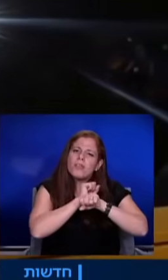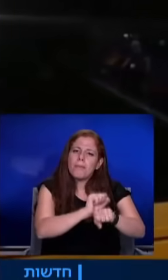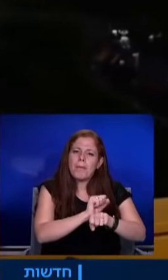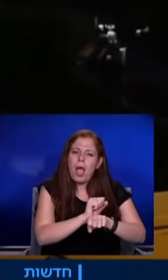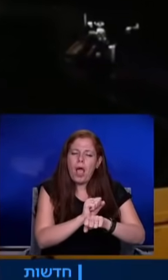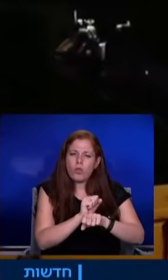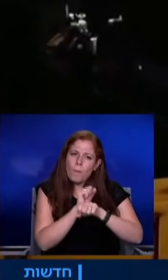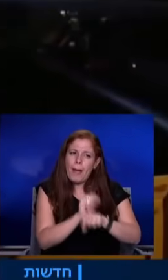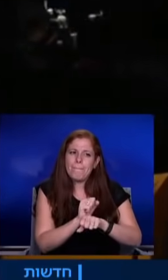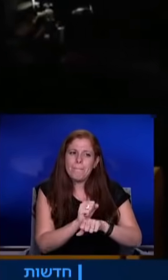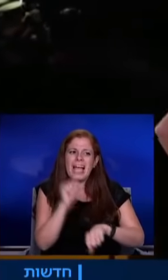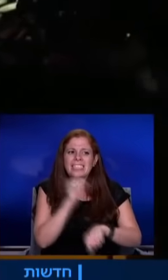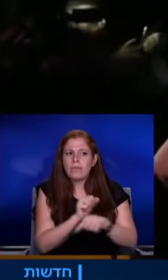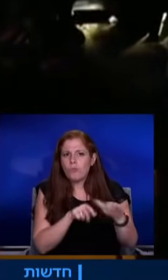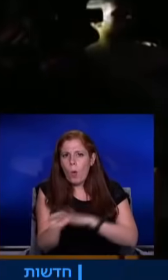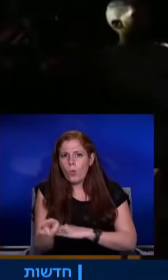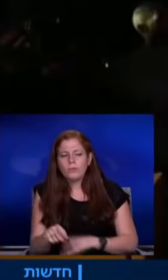הנמלטים.